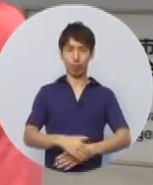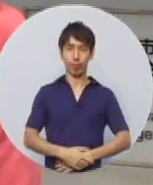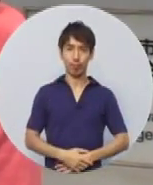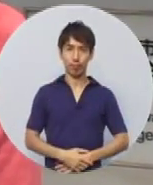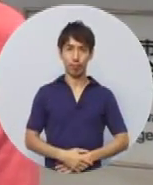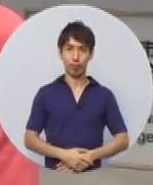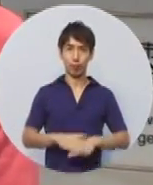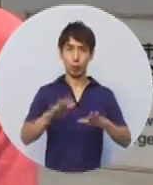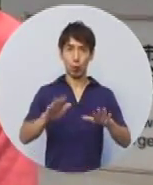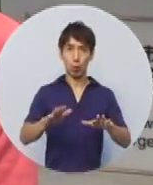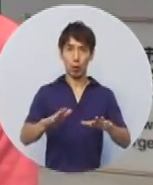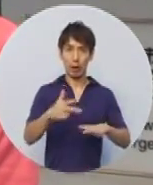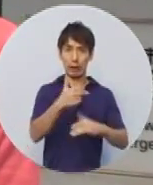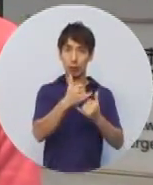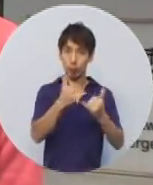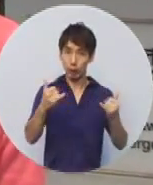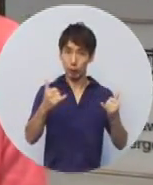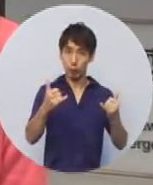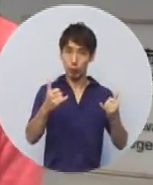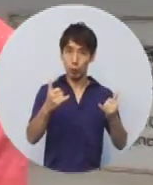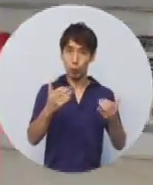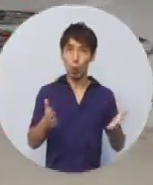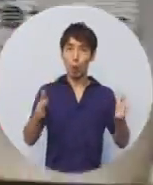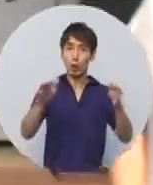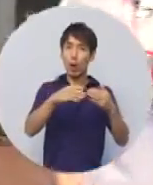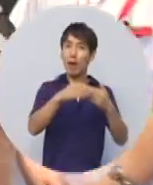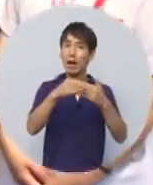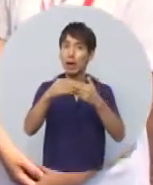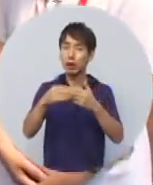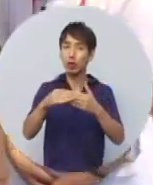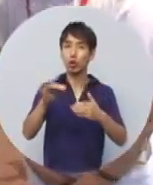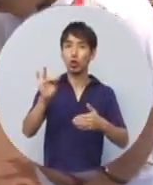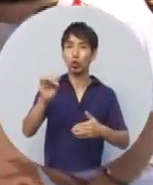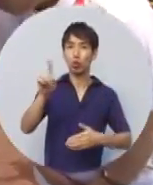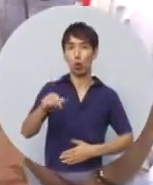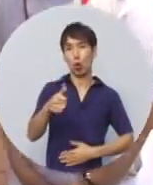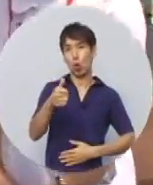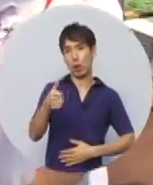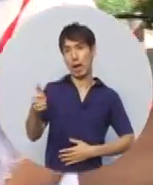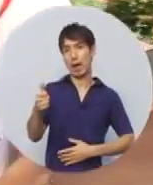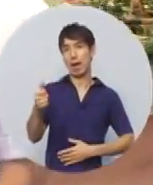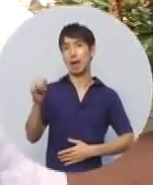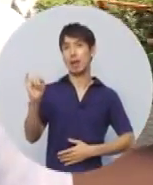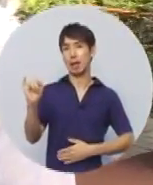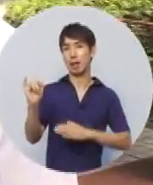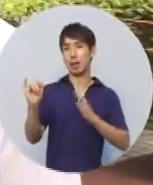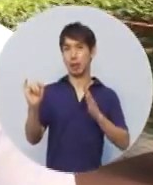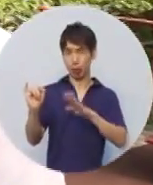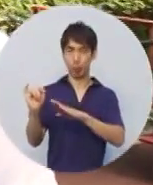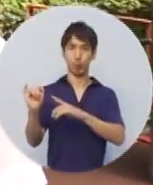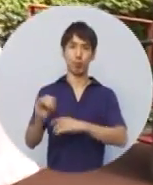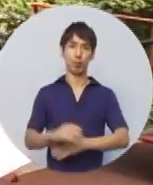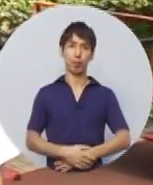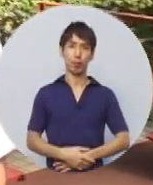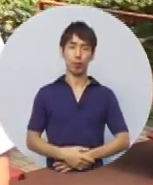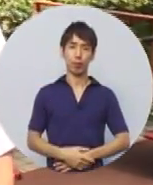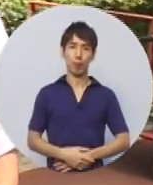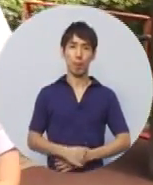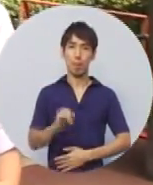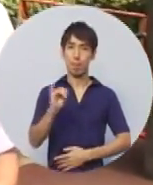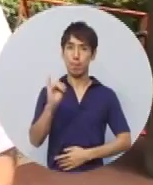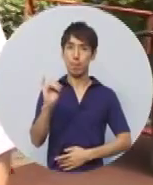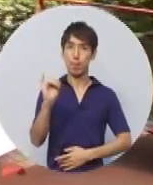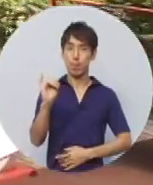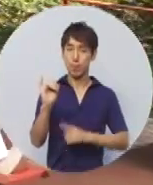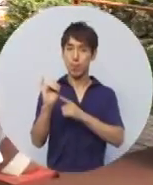今回市民病院を案内してくださる角田さんです。よろしくお願いします。 よろしくお願いします。 角田さんは市